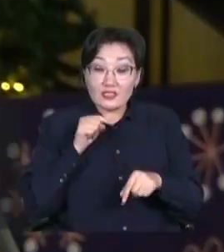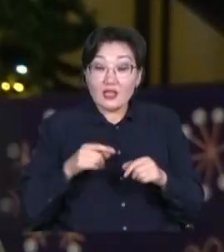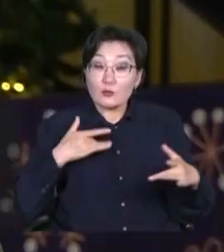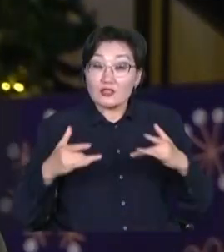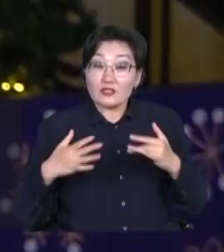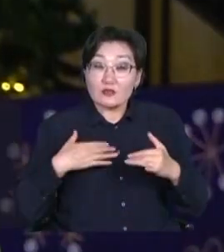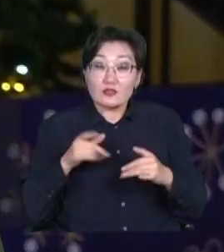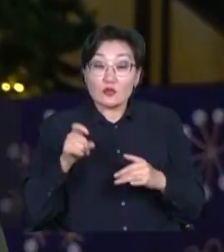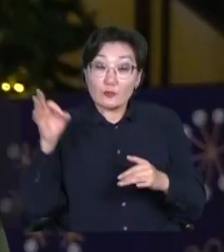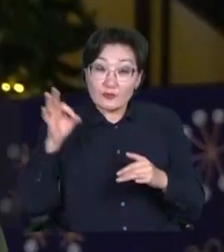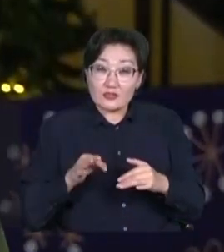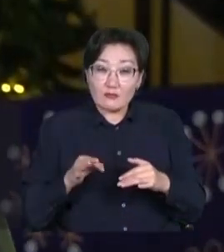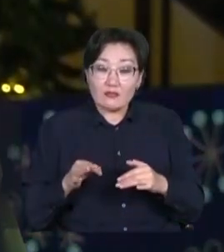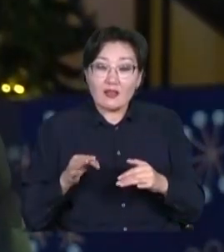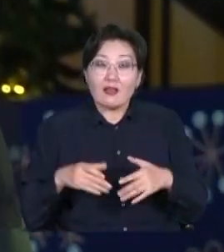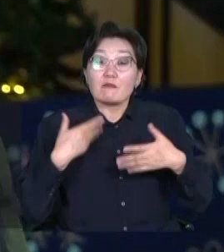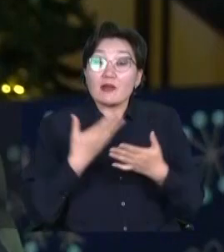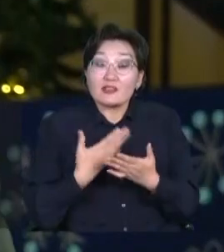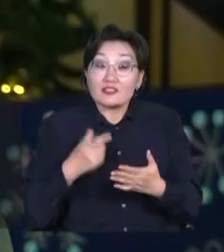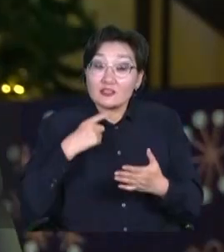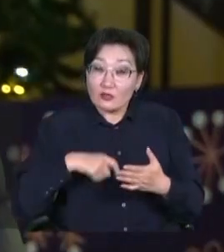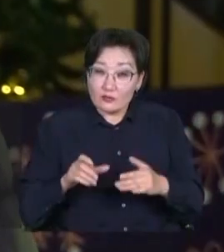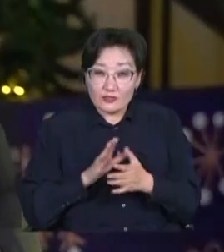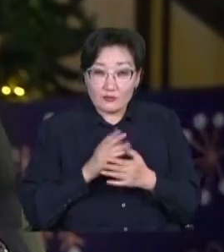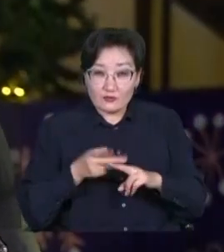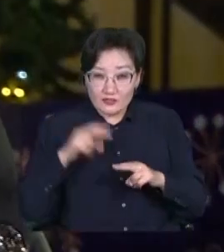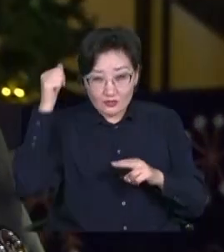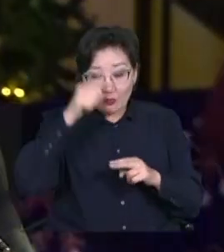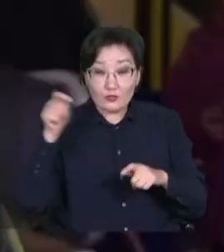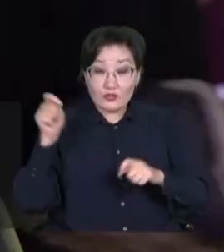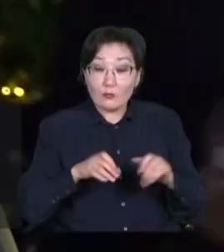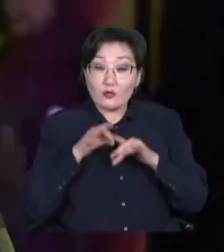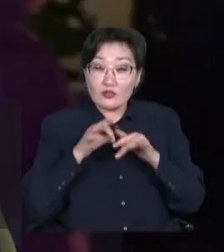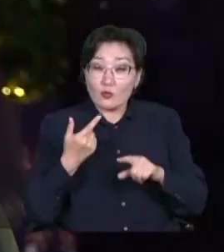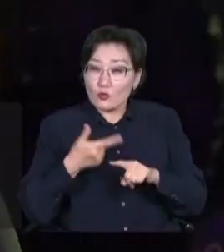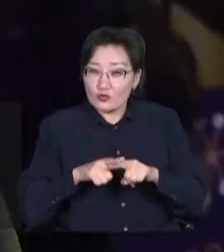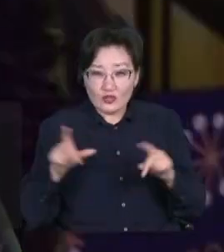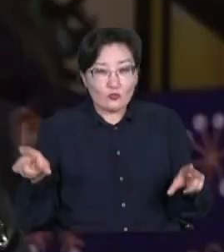артисты на 100% выкладываются на сцене. Безусловно, в этом году фестиваль проходит очень успешно.